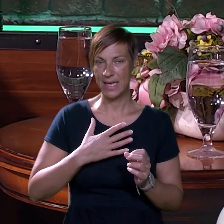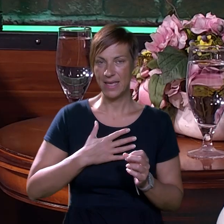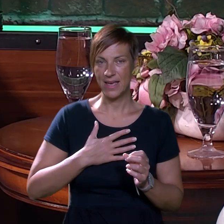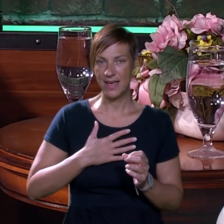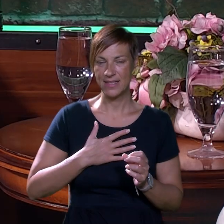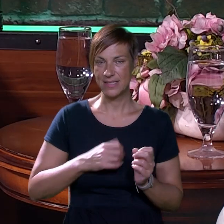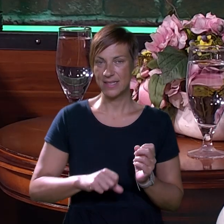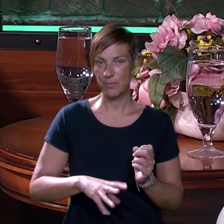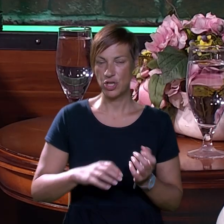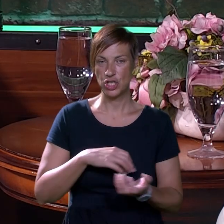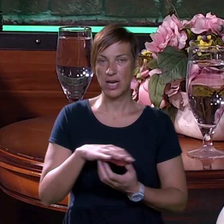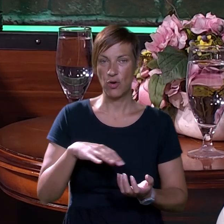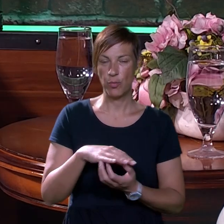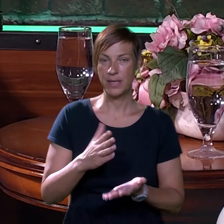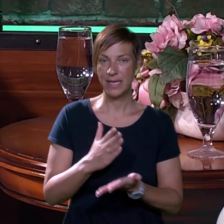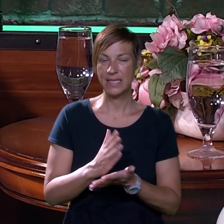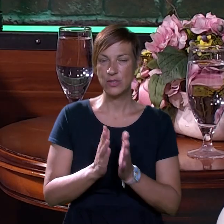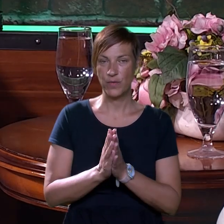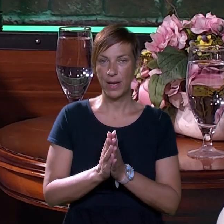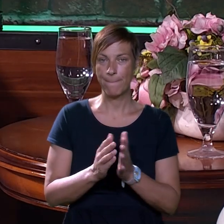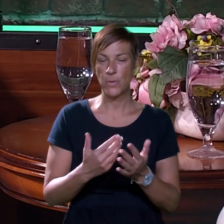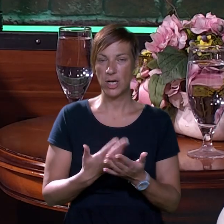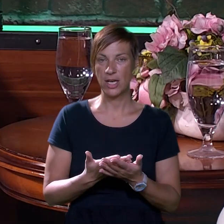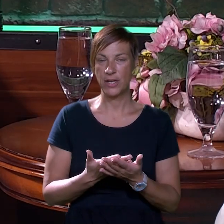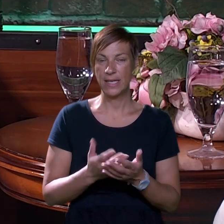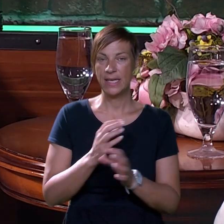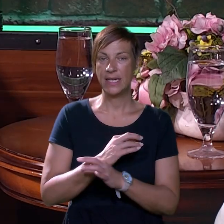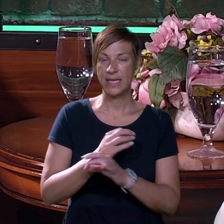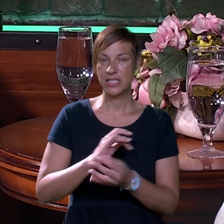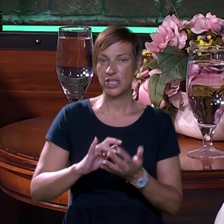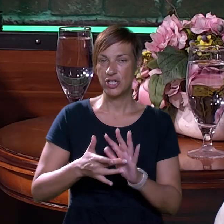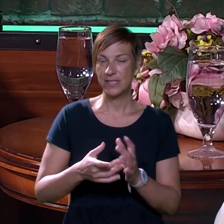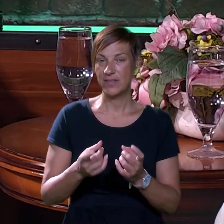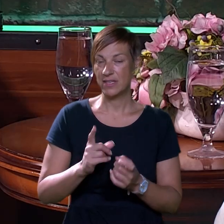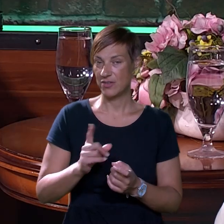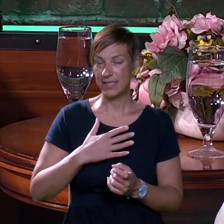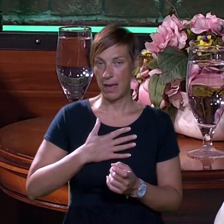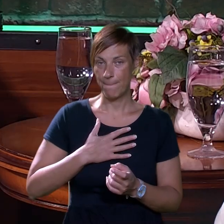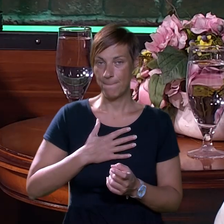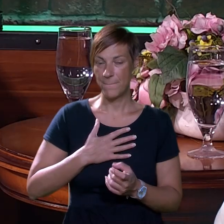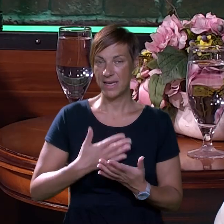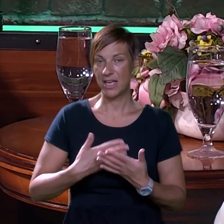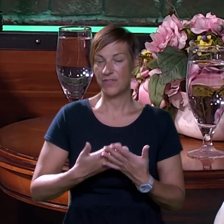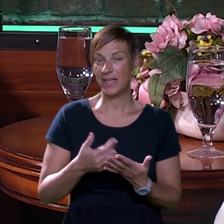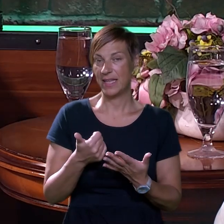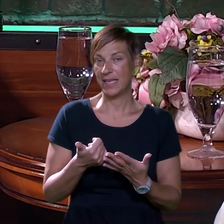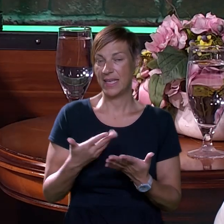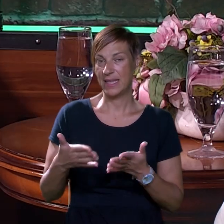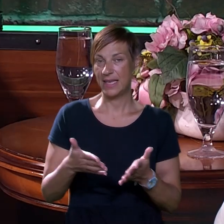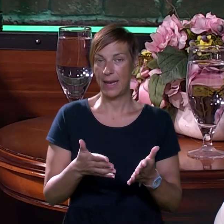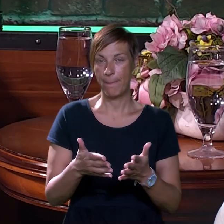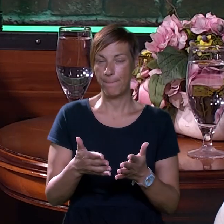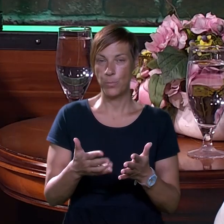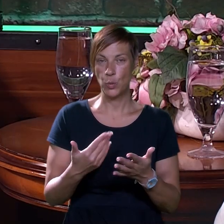Ja sam rođena u obitelji gdje se uvijek molilo. Nažalost, svi osim mene. Ali onda je valjda to jedini